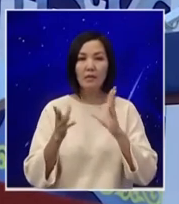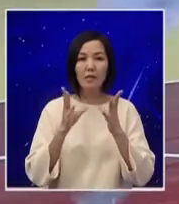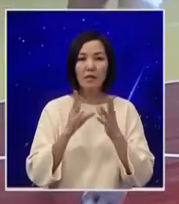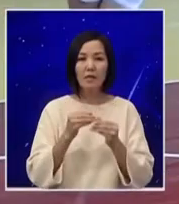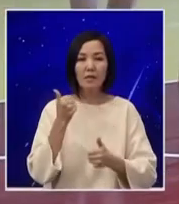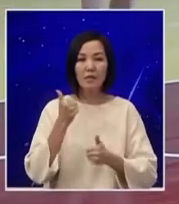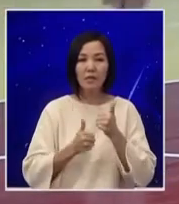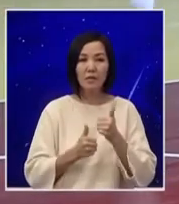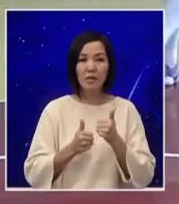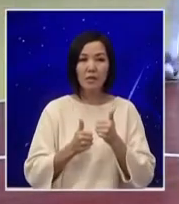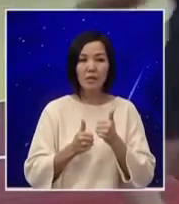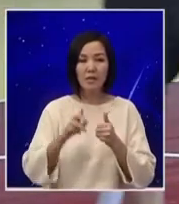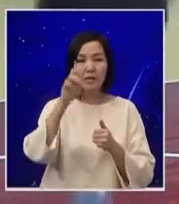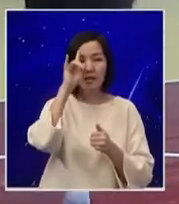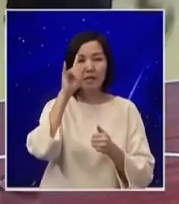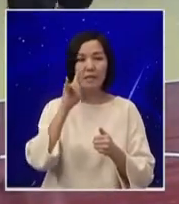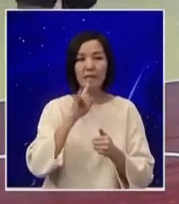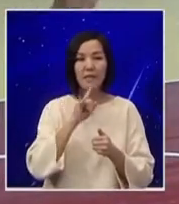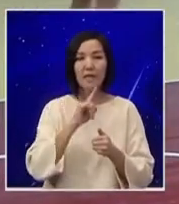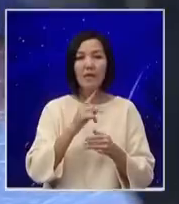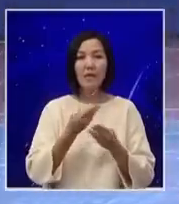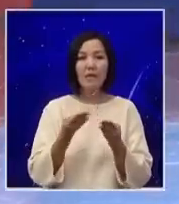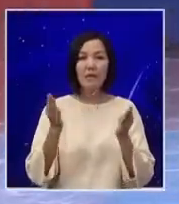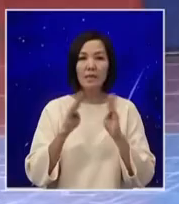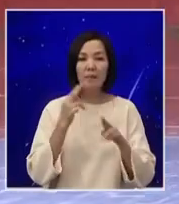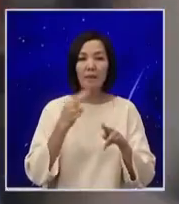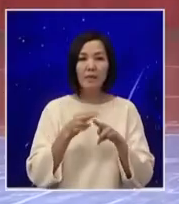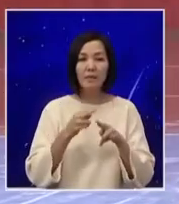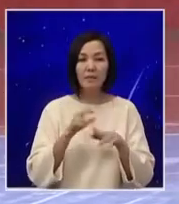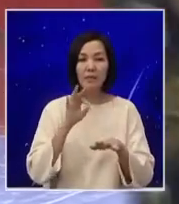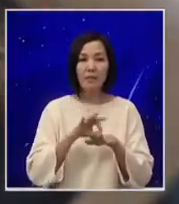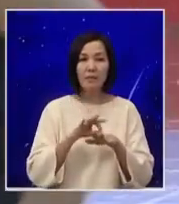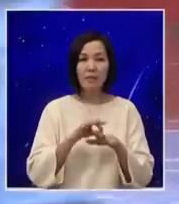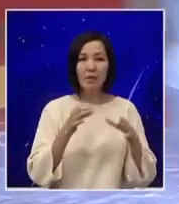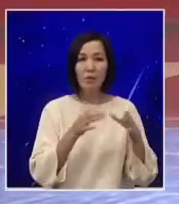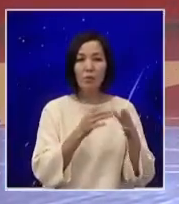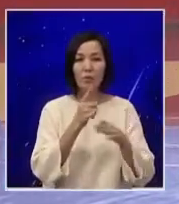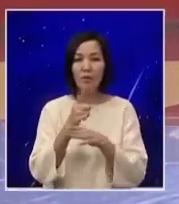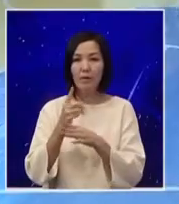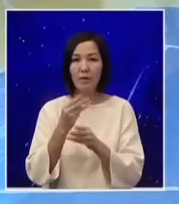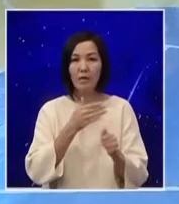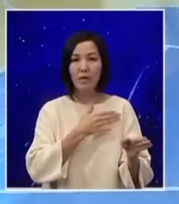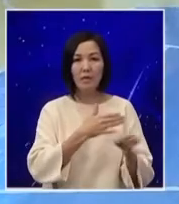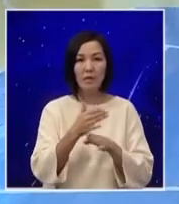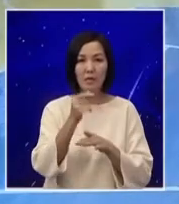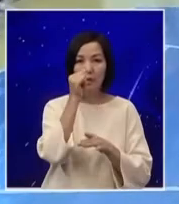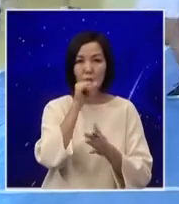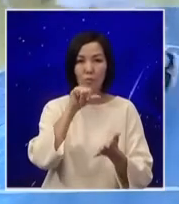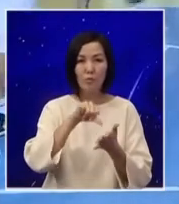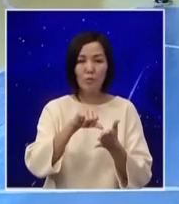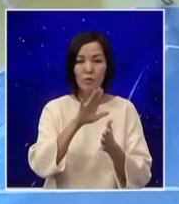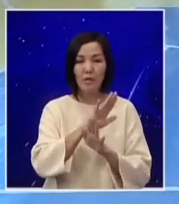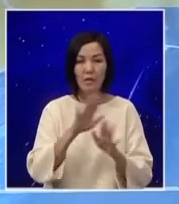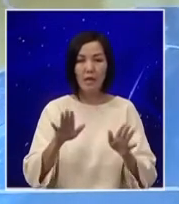чемпионат страны это связано с тем что из-за пандемии коронавирусной инфекцией нескольким клубом ограничили финансирование и они не смогли выставить составы